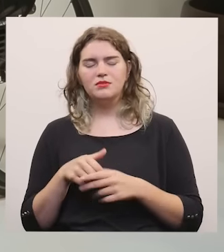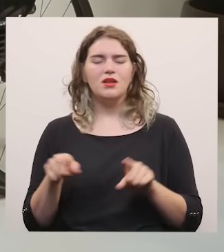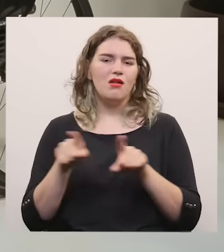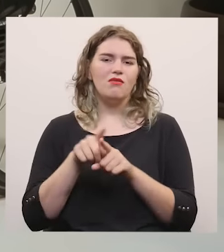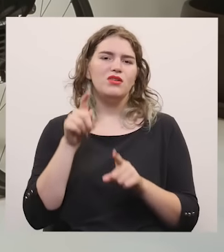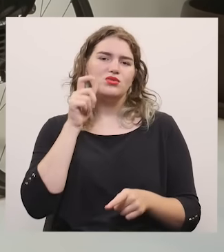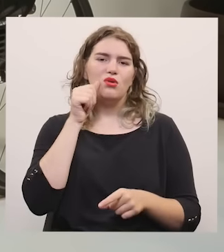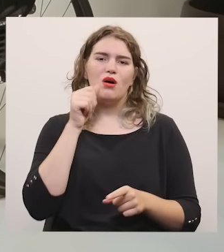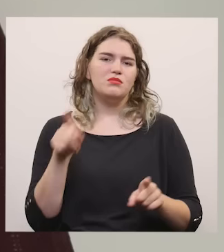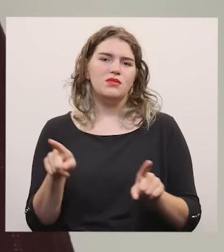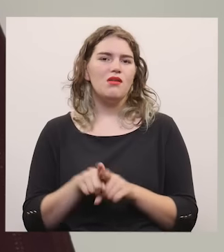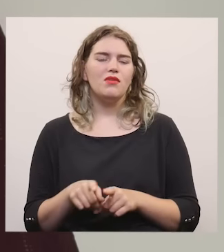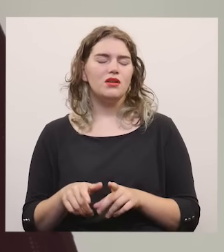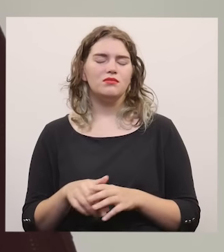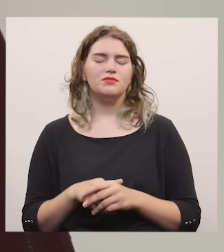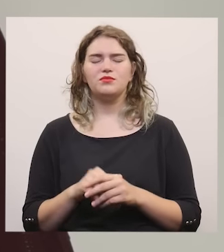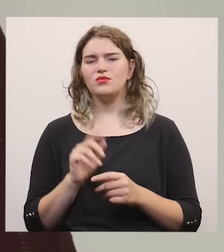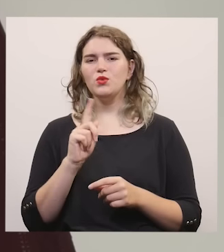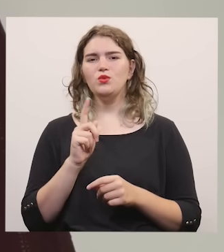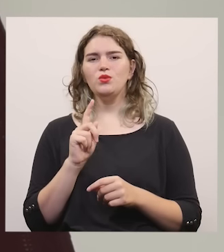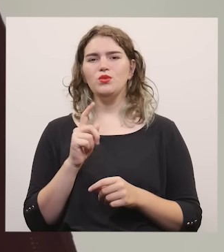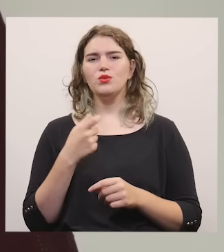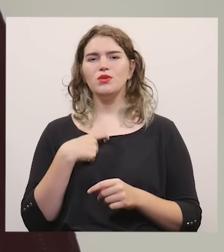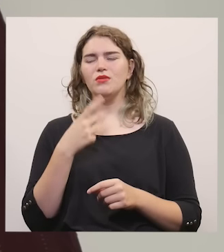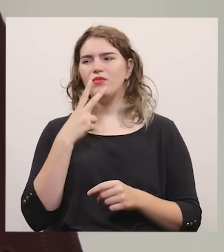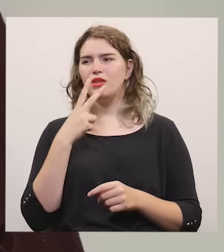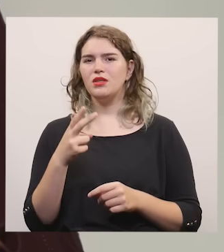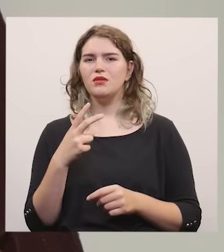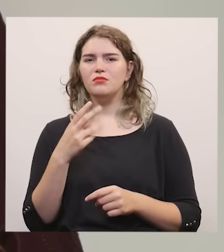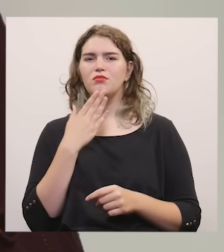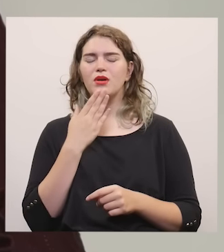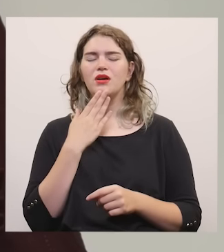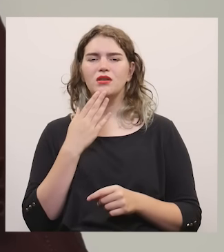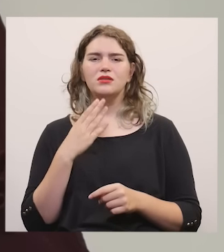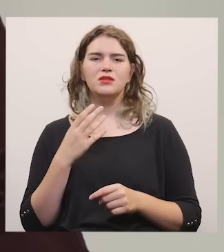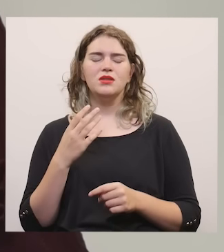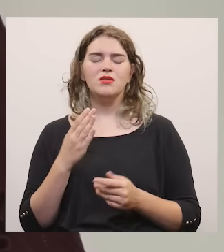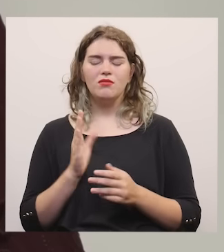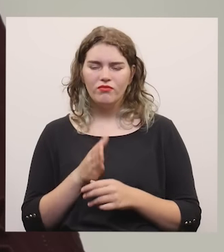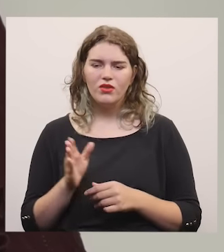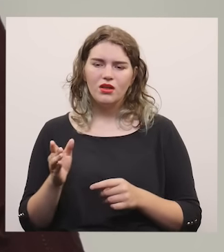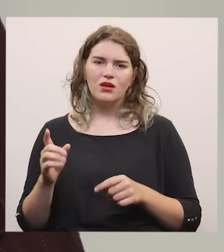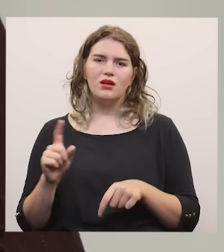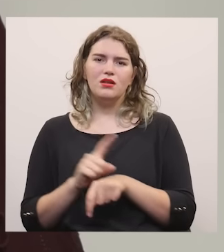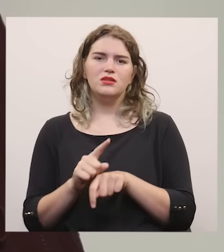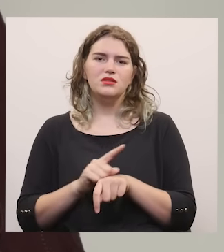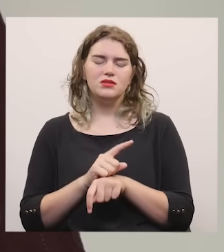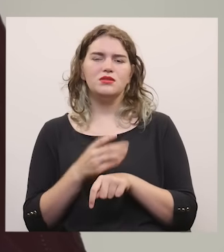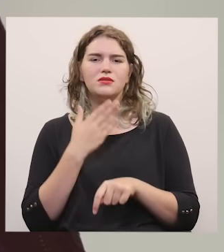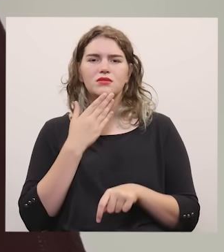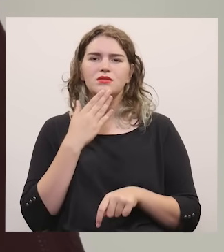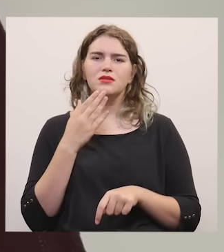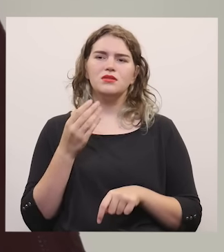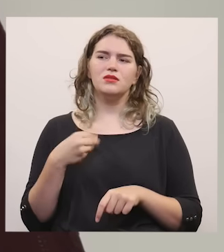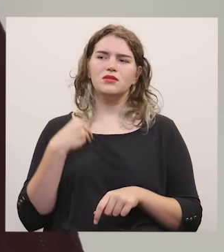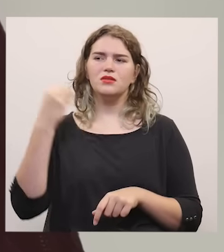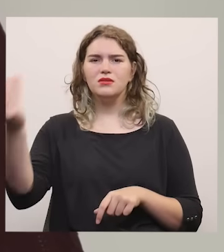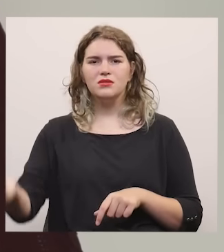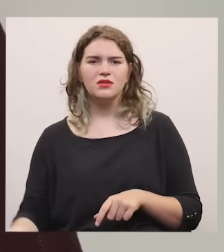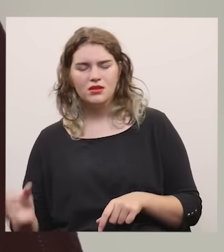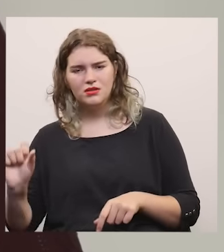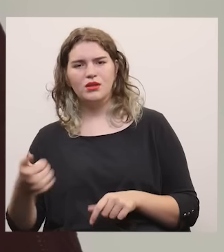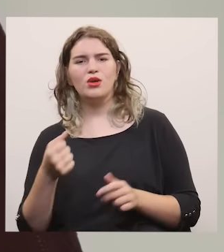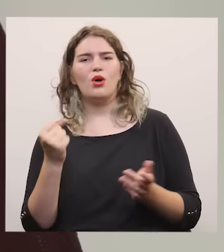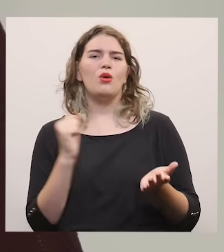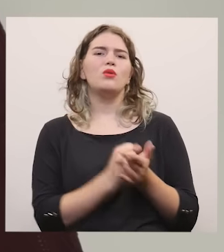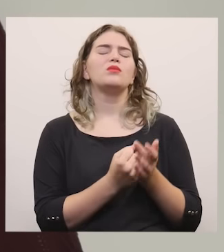noi oamenii, din păcate. Și nu ne dăm seama că și cu păcatele acestea, de fiecare dată când păcătuim, noi îl condamnăm pe Dumnezeu încă o